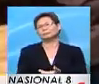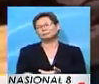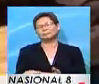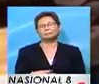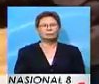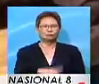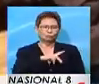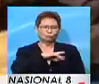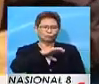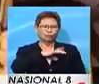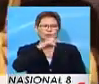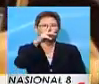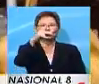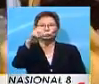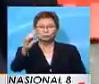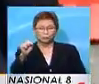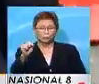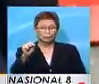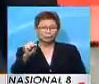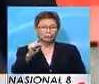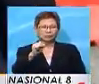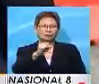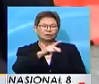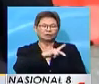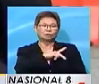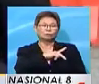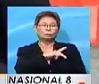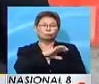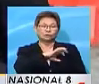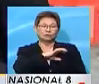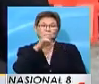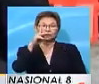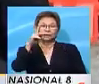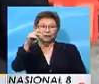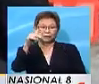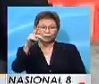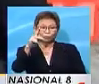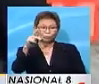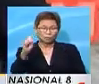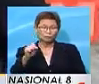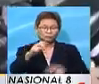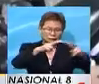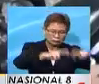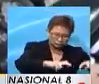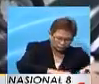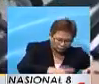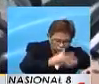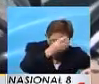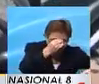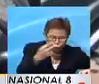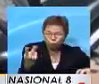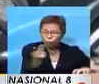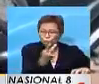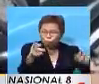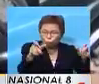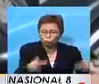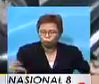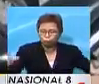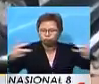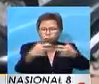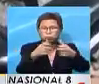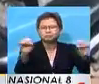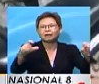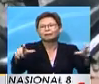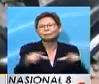ketua polis daerah kota setar assist komiser Mohamad Rozi jidin hasil siasatan awal mendapati kedua-dua mangsa tidak memiliki